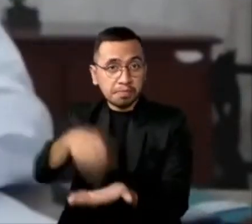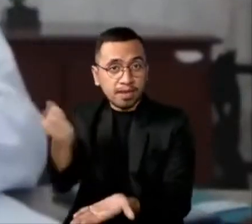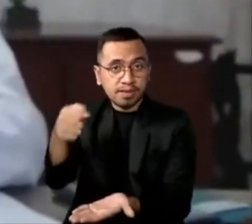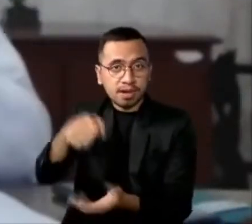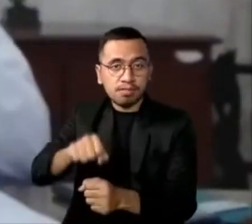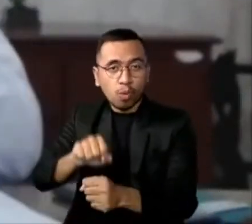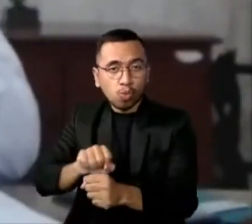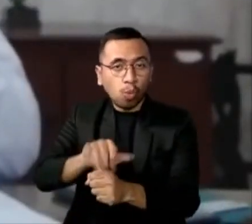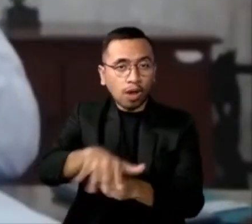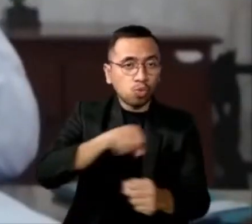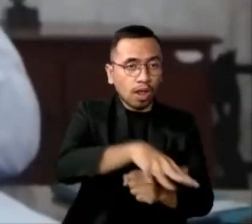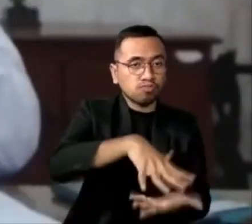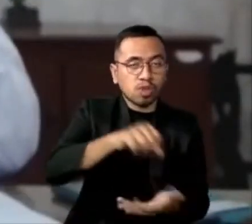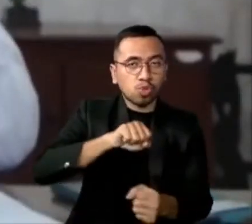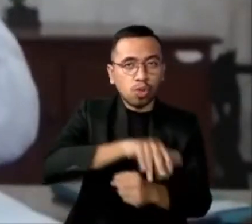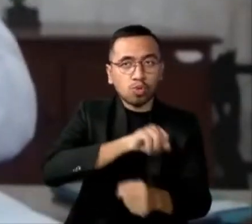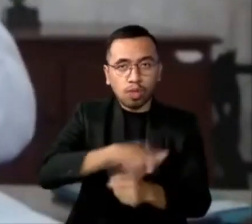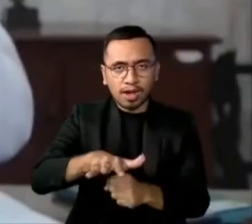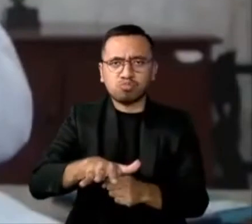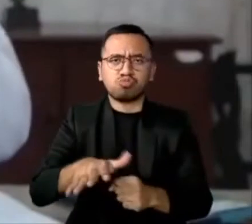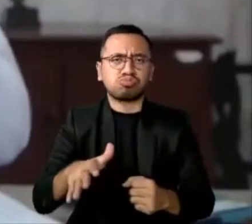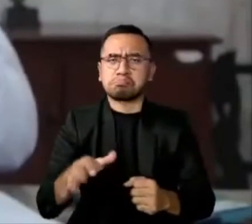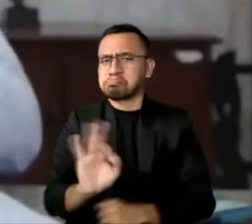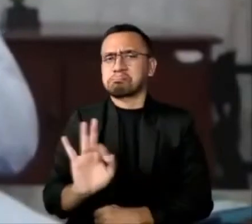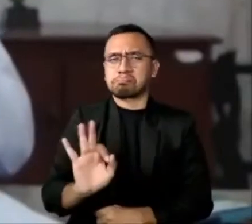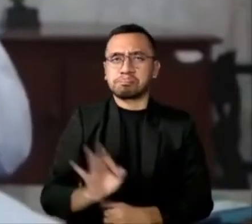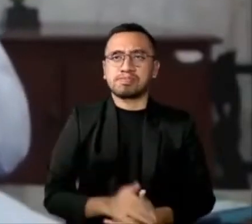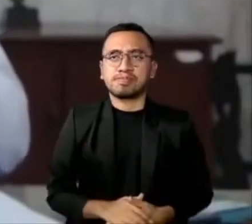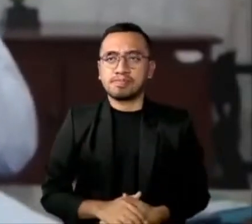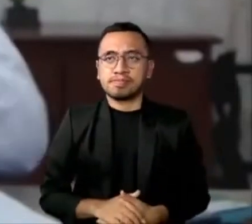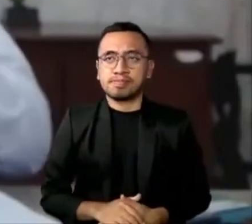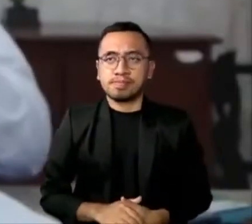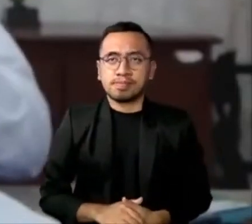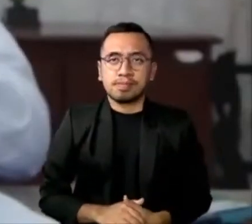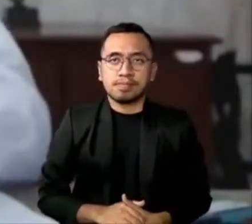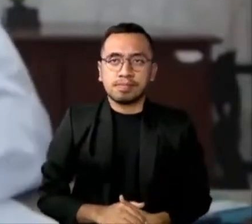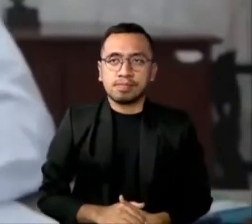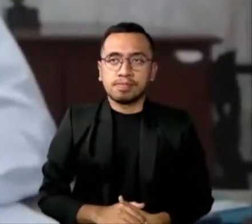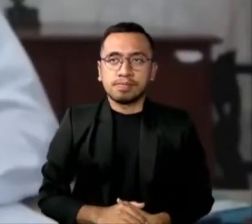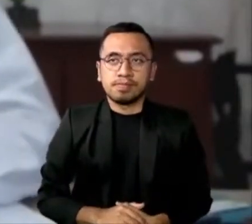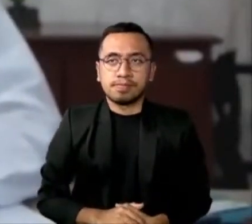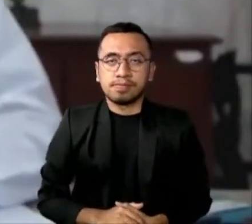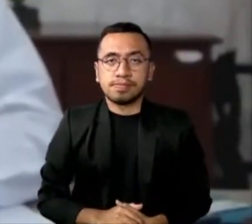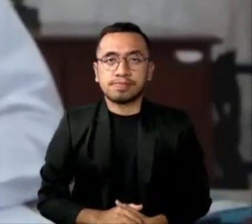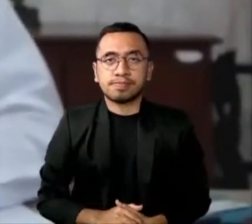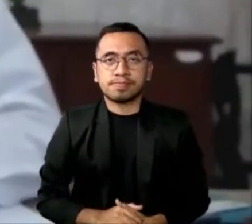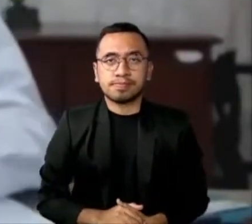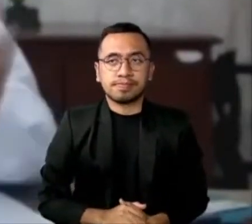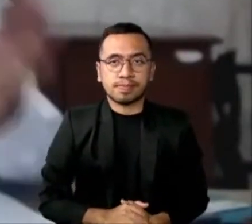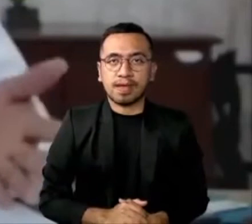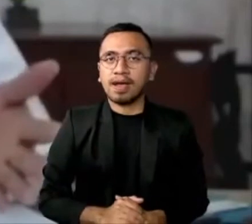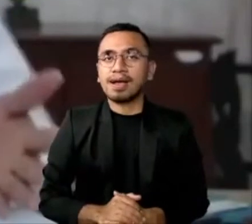domestik masyarakat, gitu ya, sesungguhnya tidak memberikan kontribusi besar. Oke. Tetapi tadi